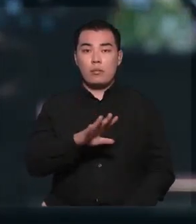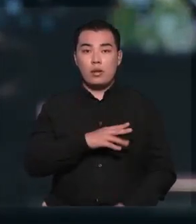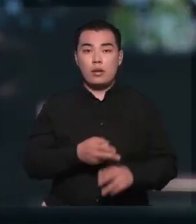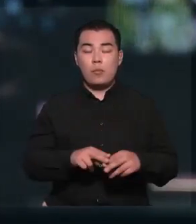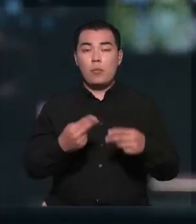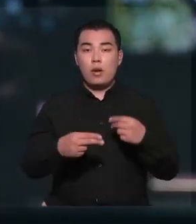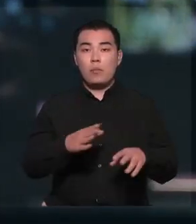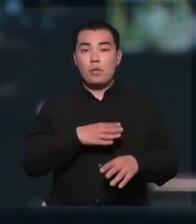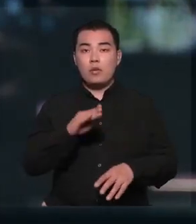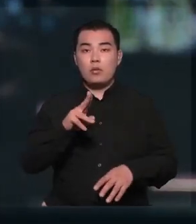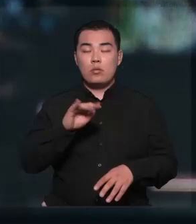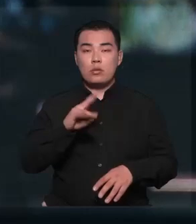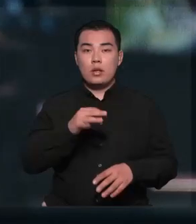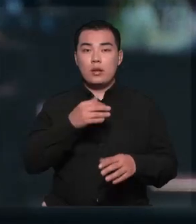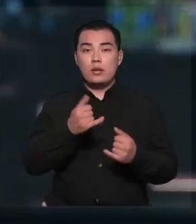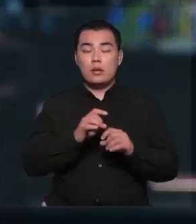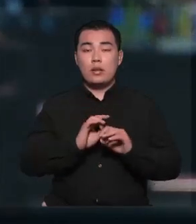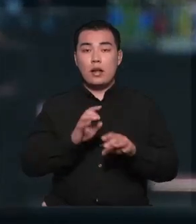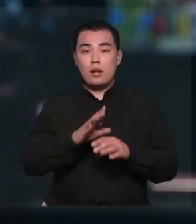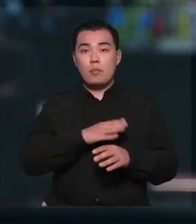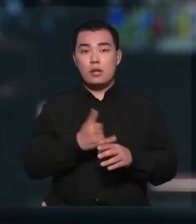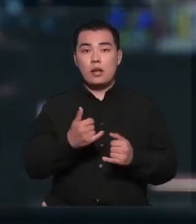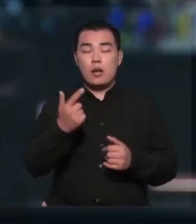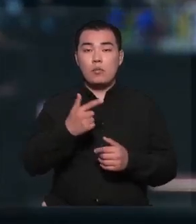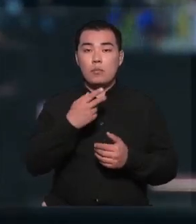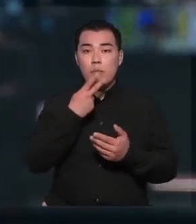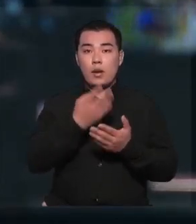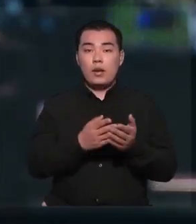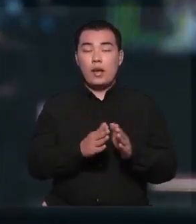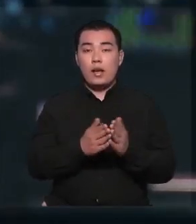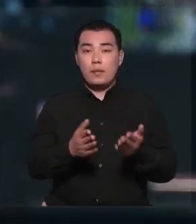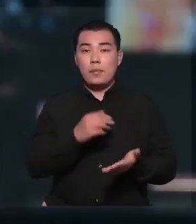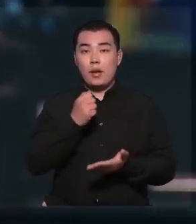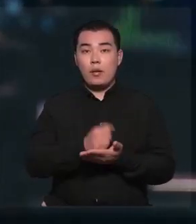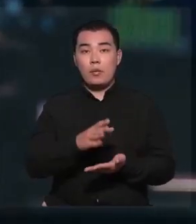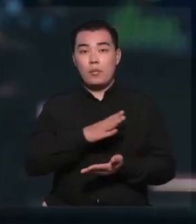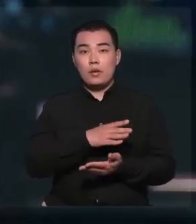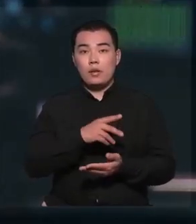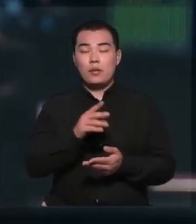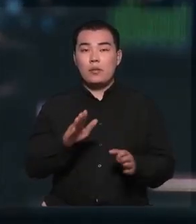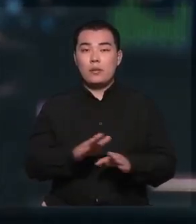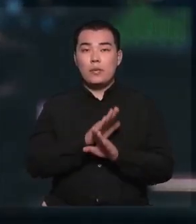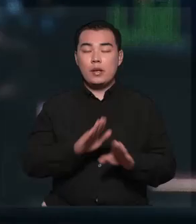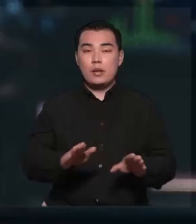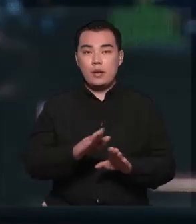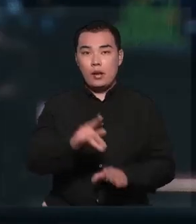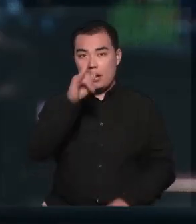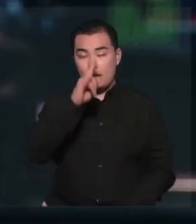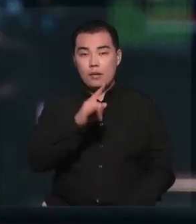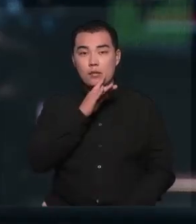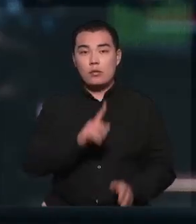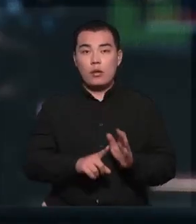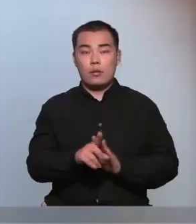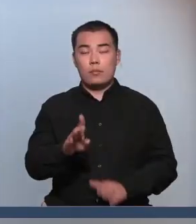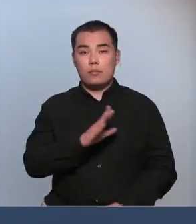покупки в дьюти-фри. Консультант на кассе, увидев голубой паспорт астанчанки, неожиданно начал петь гимн Казахстана.